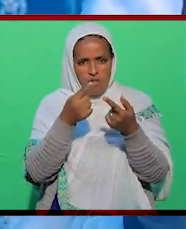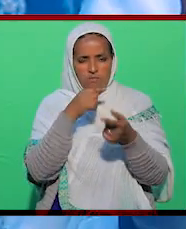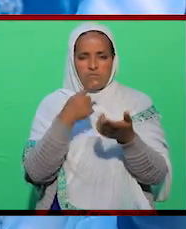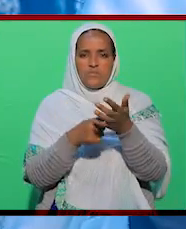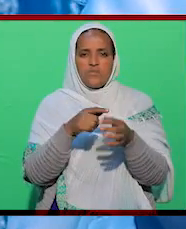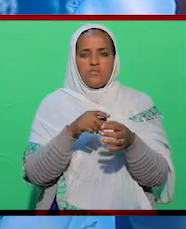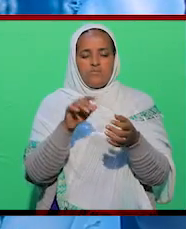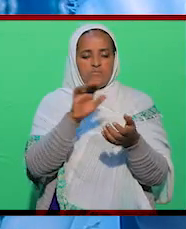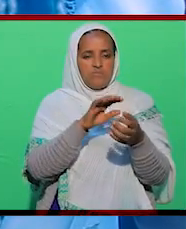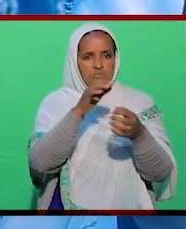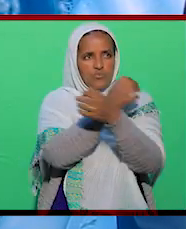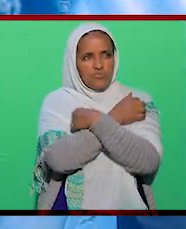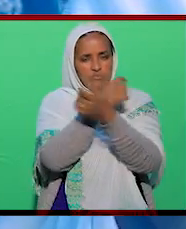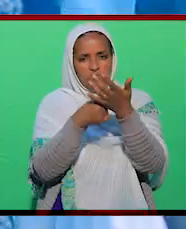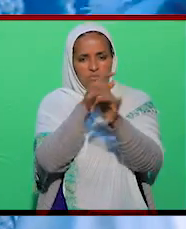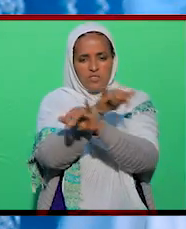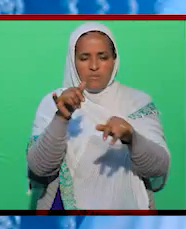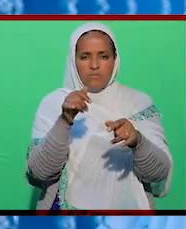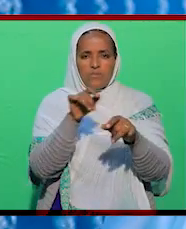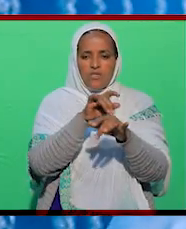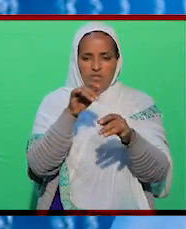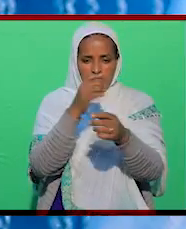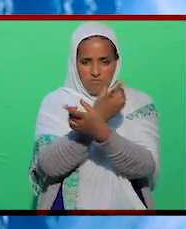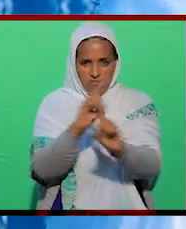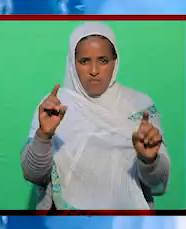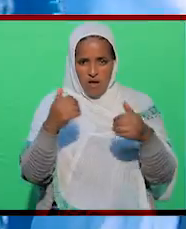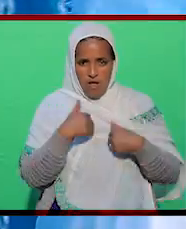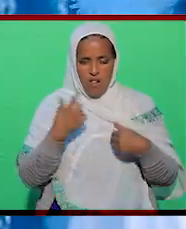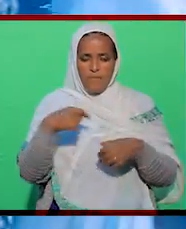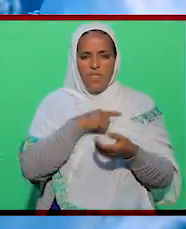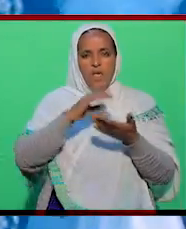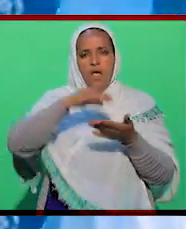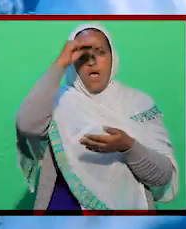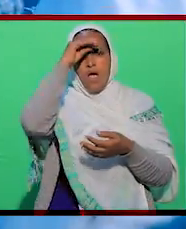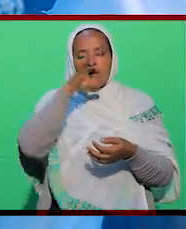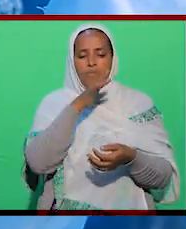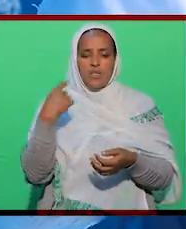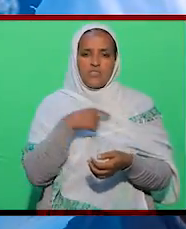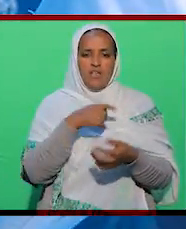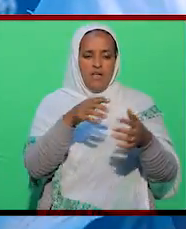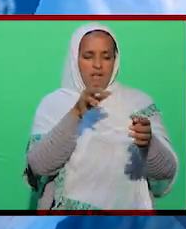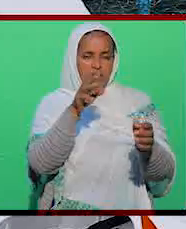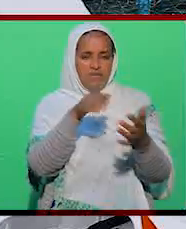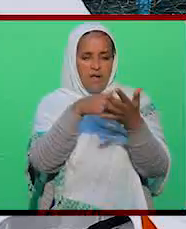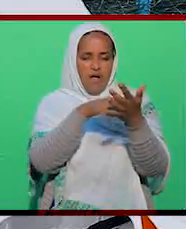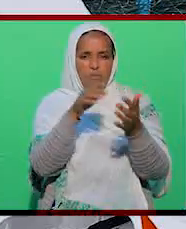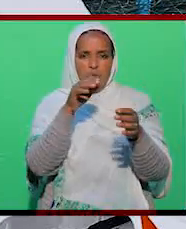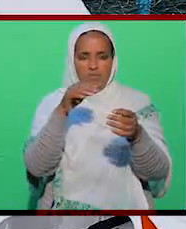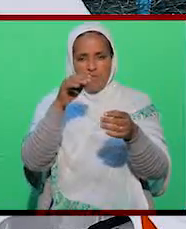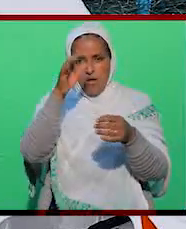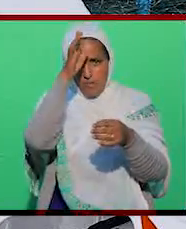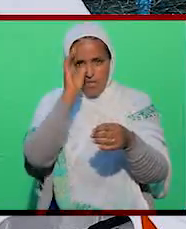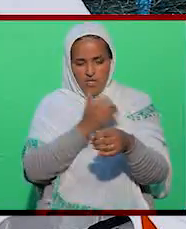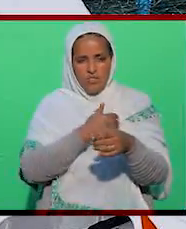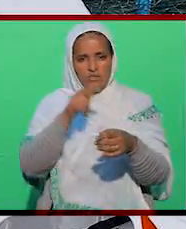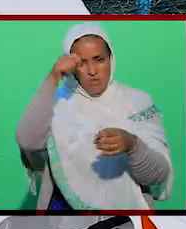ዝም ብሎ ያስለፈልፋሉ ግን አይፈውሱም። እና እነዚህ ፈዋሾች በእኛ አለመማር ነው እየተጠቀሙብን ያለ። እውነቱ ብፁዕ አባታችን